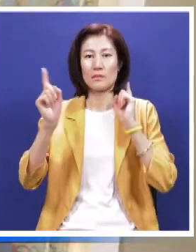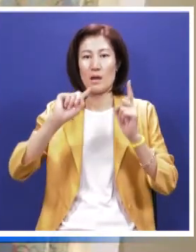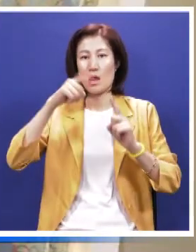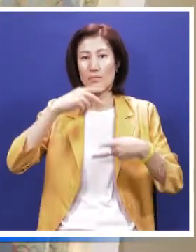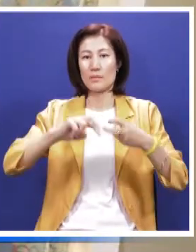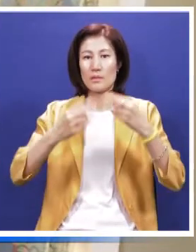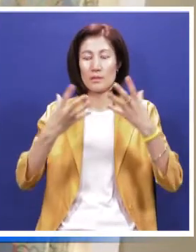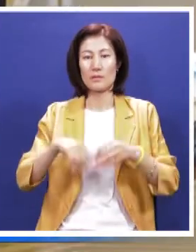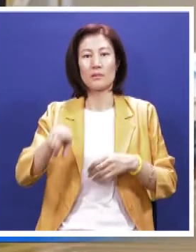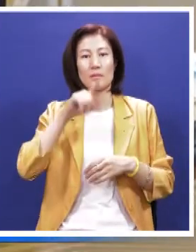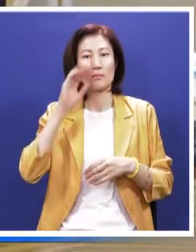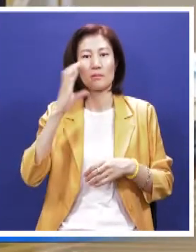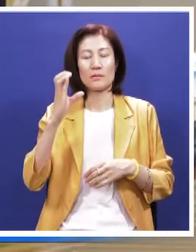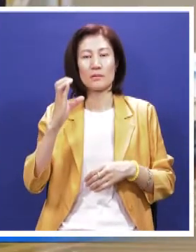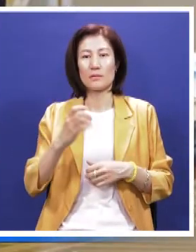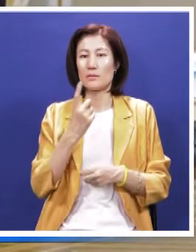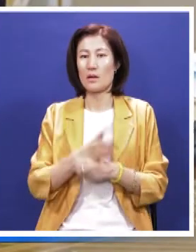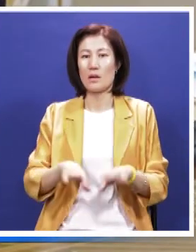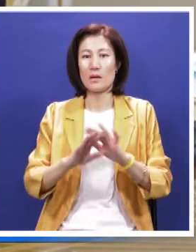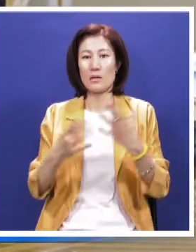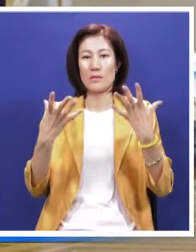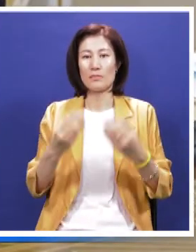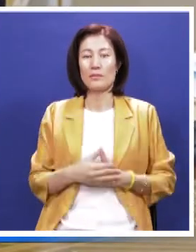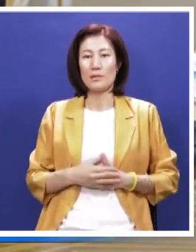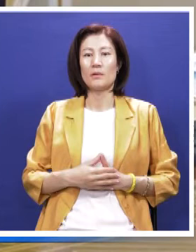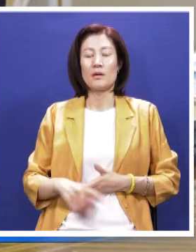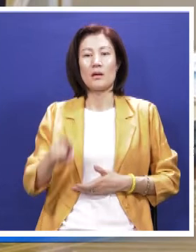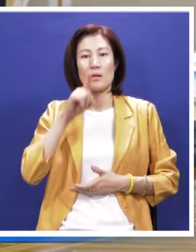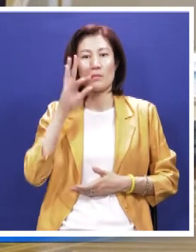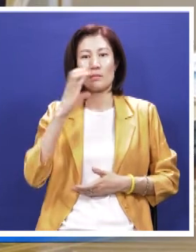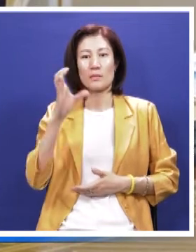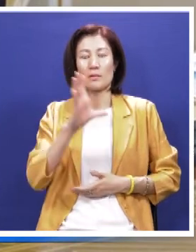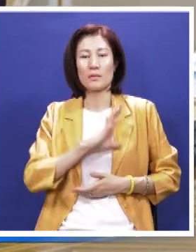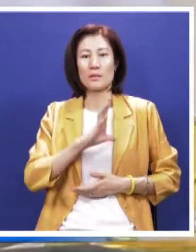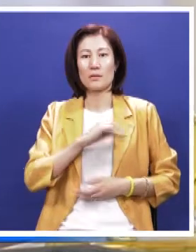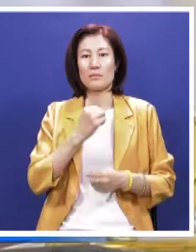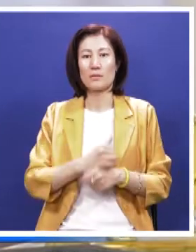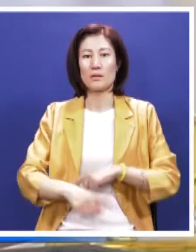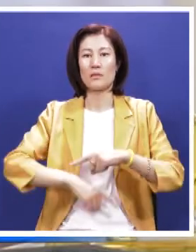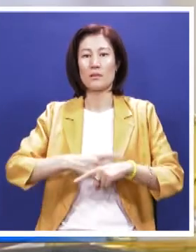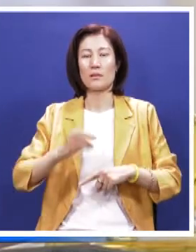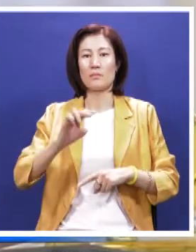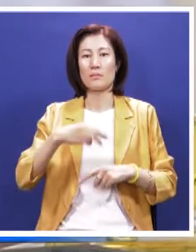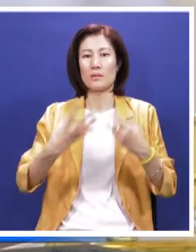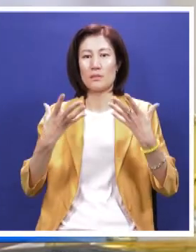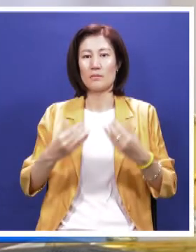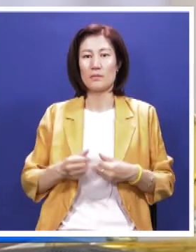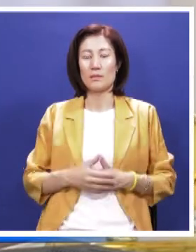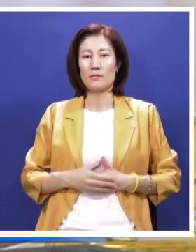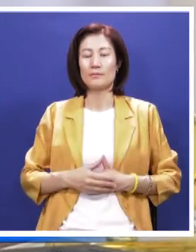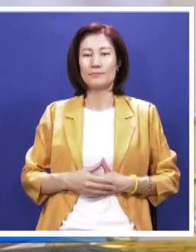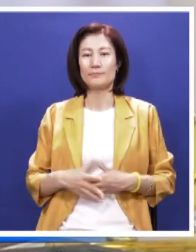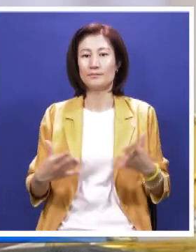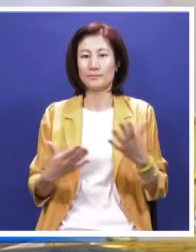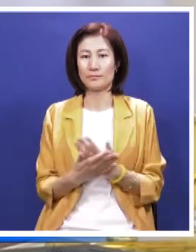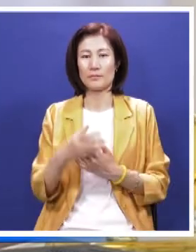жас отандықтарды да жай қалдырмады. Бүгінгі күні Жас Отан жастар қанаты мүшелері Аманат партиясының ырқыменен жаңа